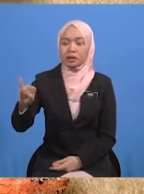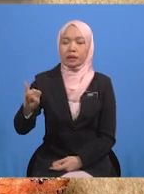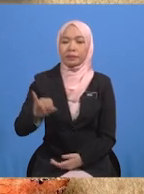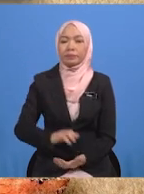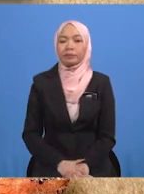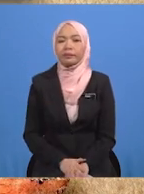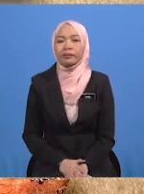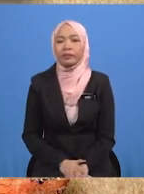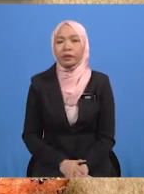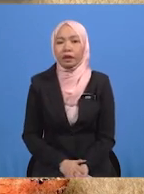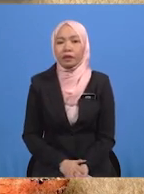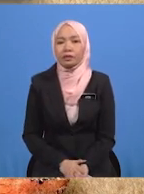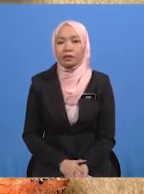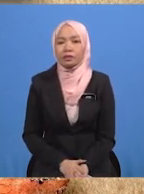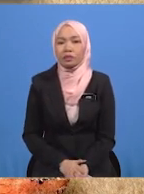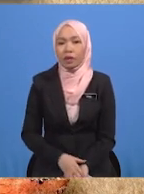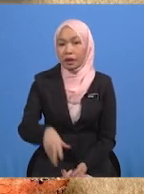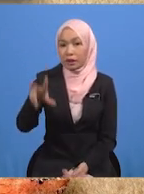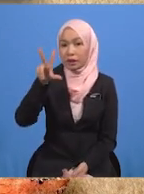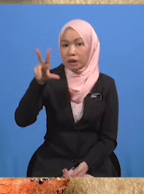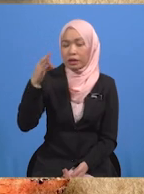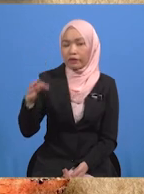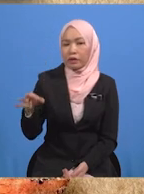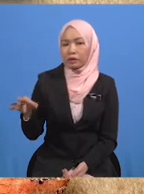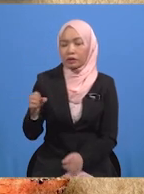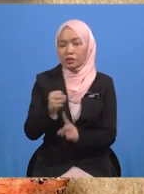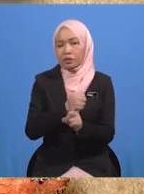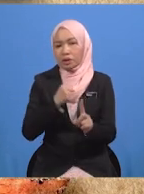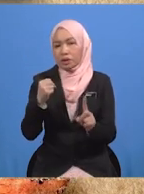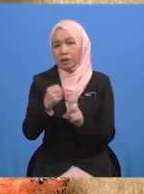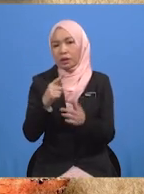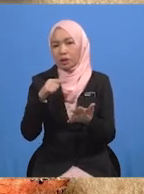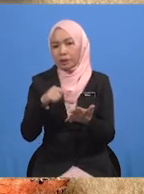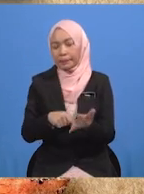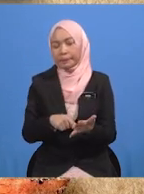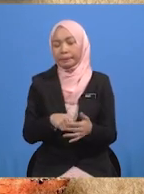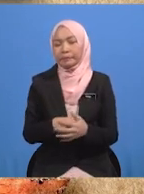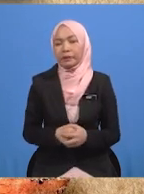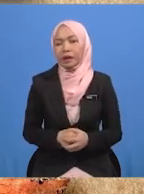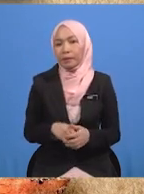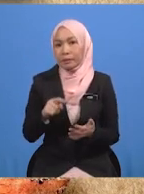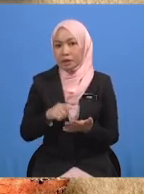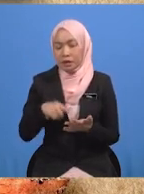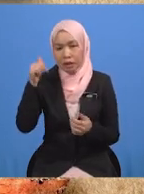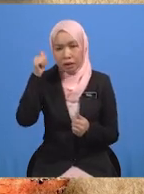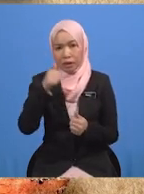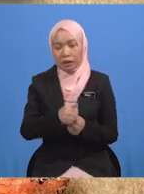gerakan sekularisme ke atas masyarakat Islam Empire Turki Uthmaniyah.